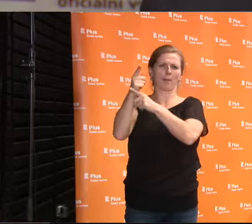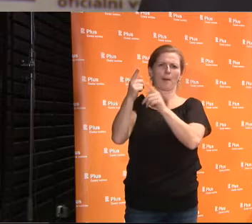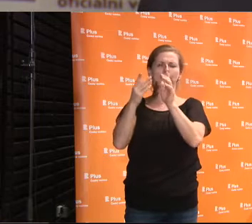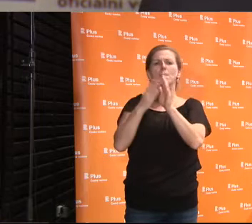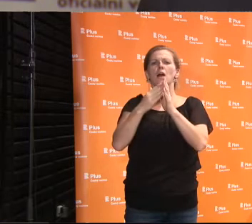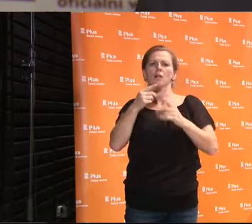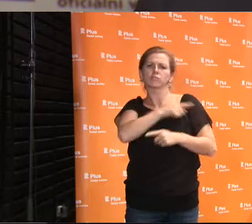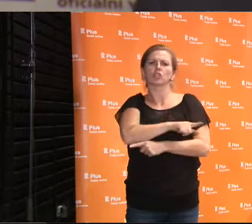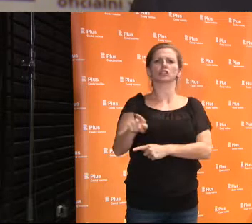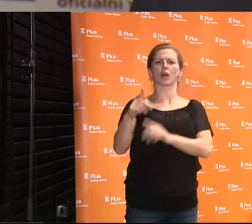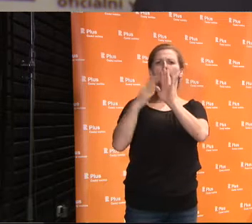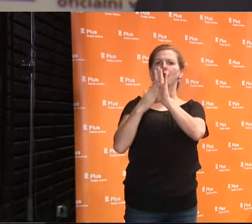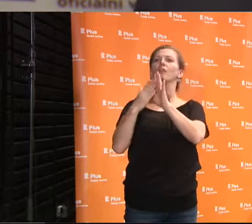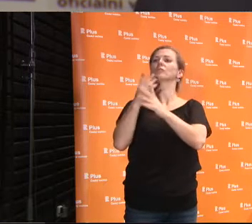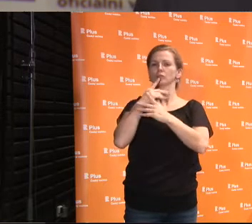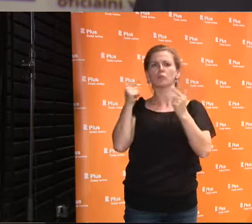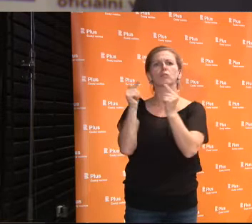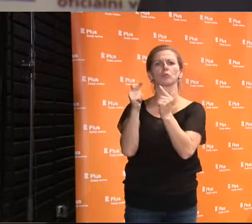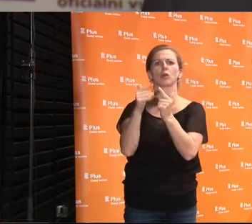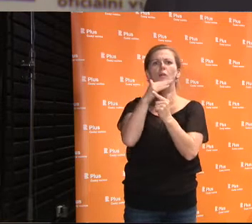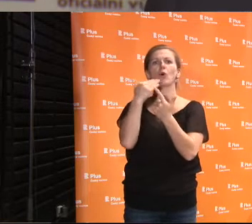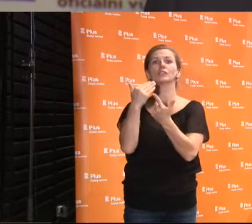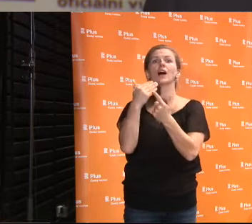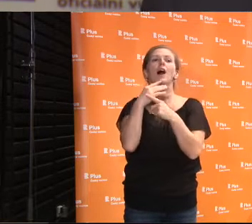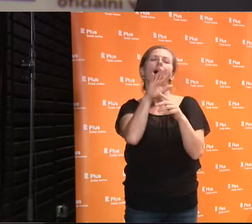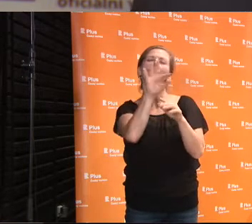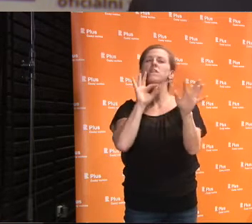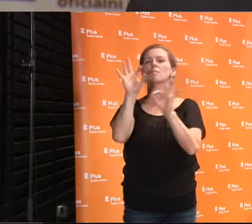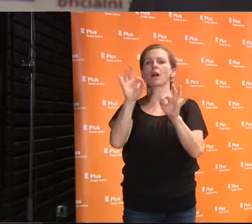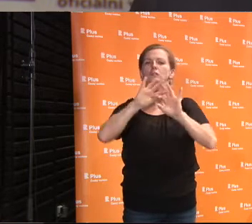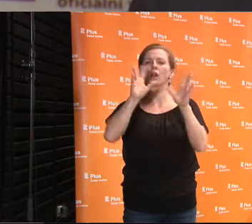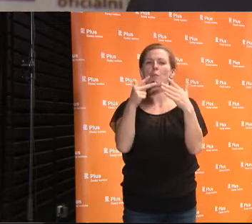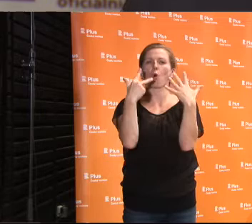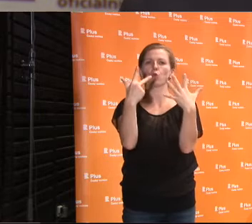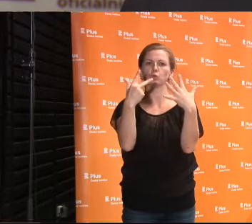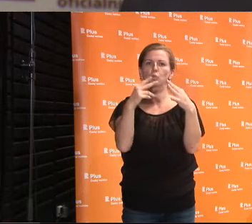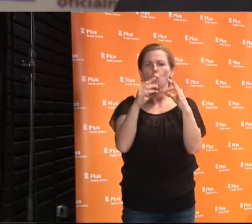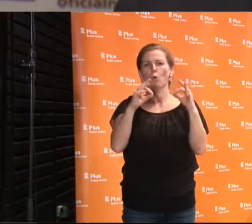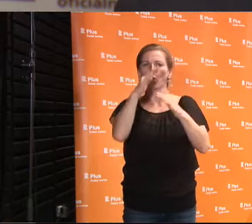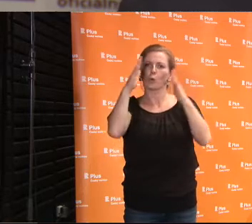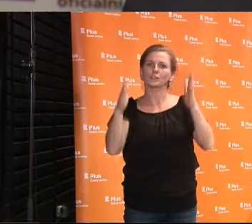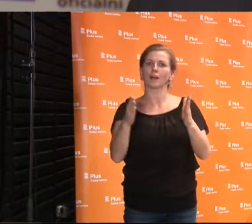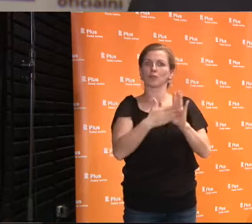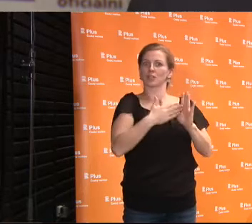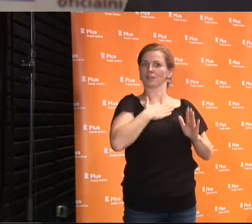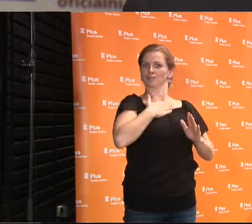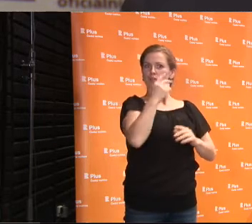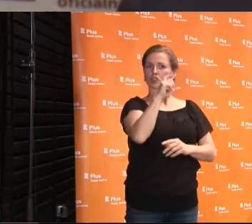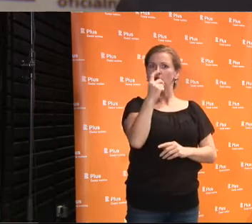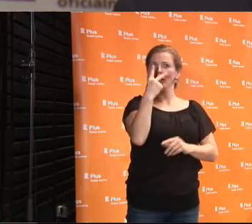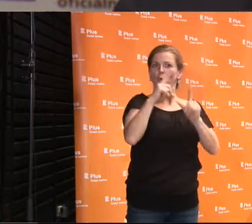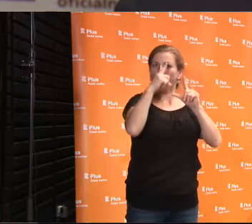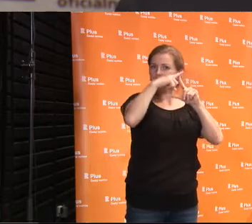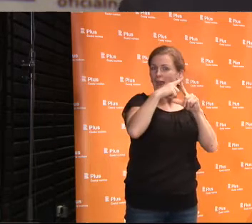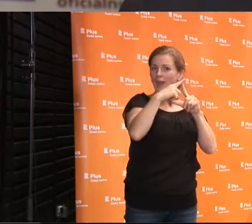8 ústavů na světě, z nich jeden je prostě náš ústav ČVUT, čili nejsme na tom špatně. Hovoříme-li o chatbotech,